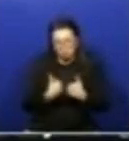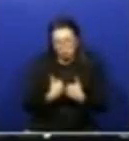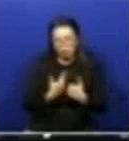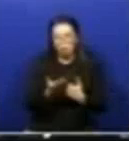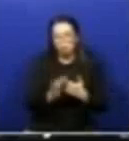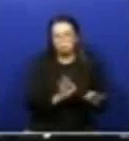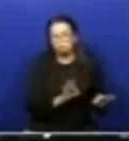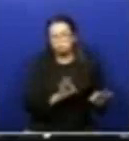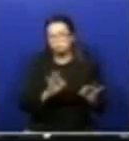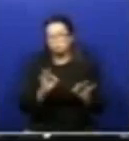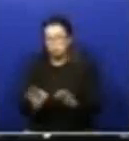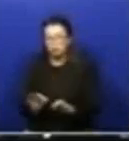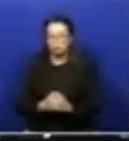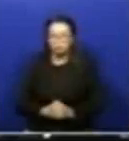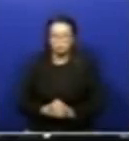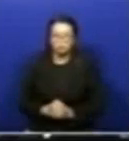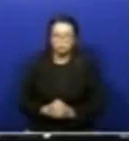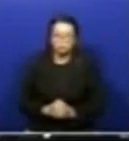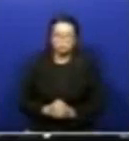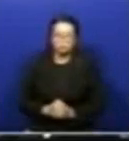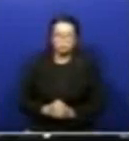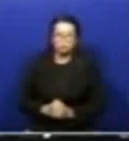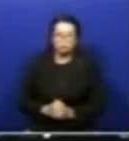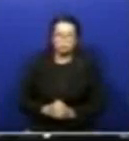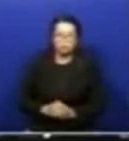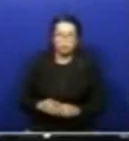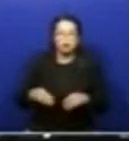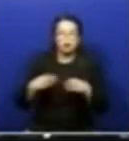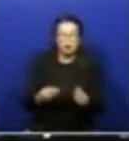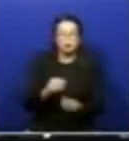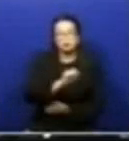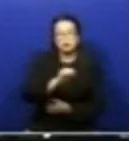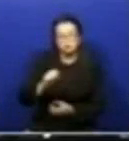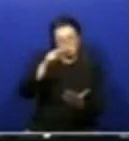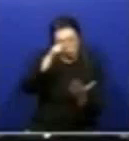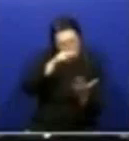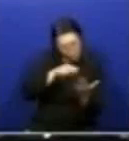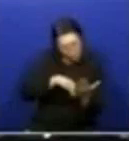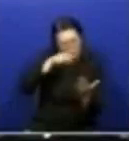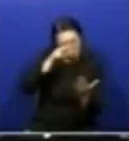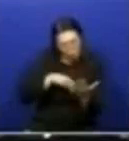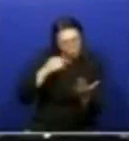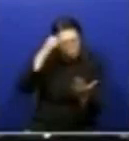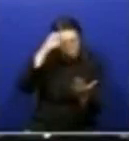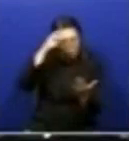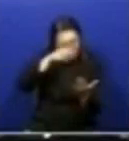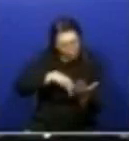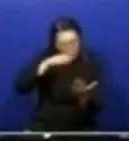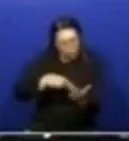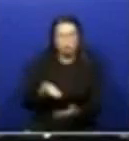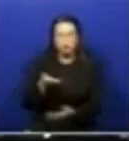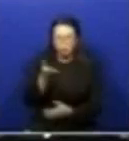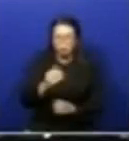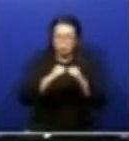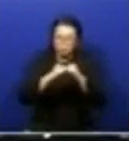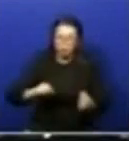ขอเลื่อนท่านประธานชวนมีดำริเห็นใจผู้แทนในพักผ่อนได้ศึกษาเพราะข้อมูลเยอะแยะมากมายก็ท่านนั่นแหละครับจากสำนักงบประม